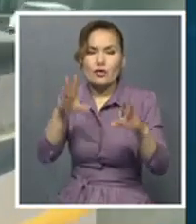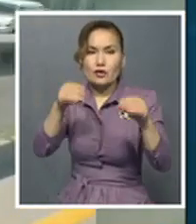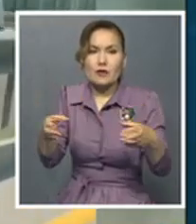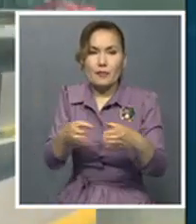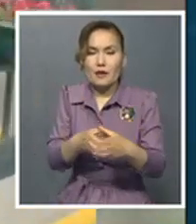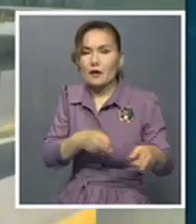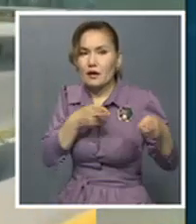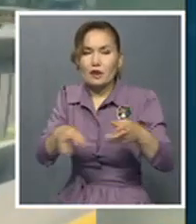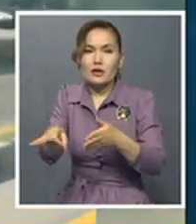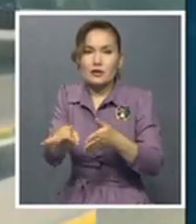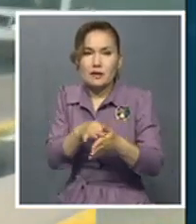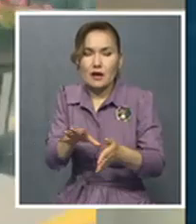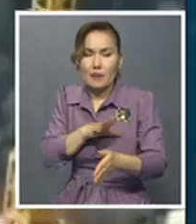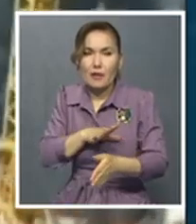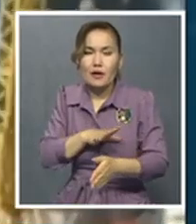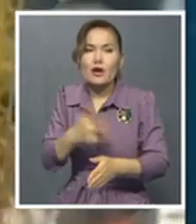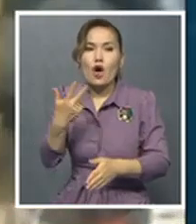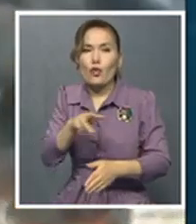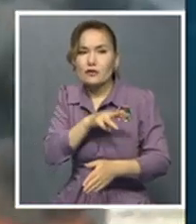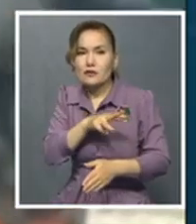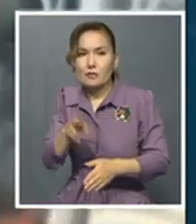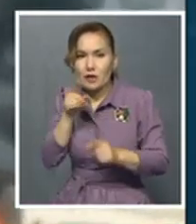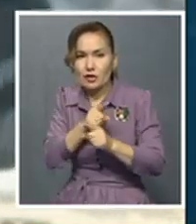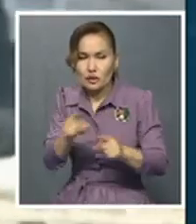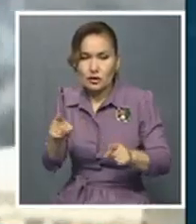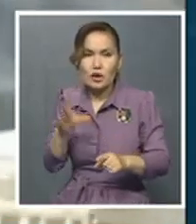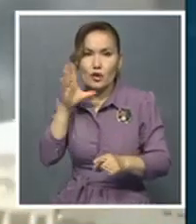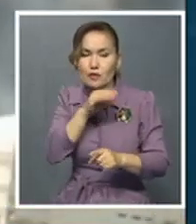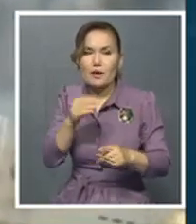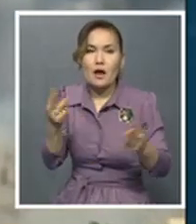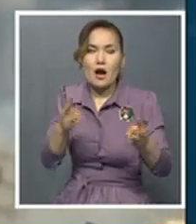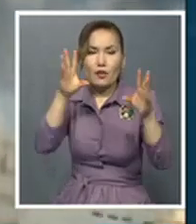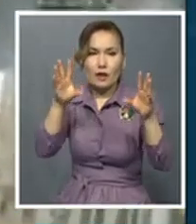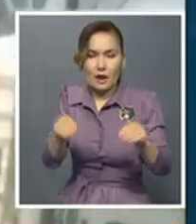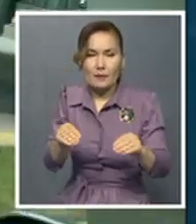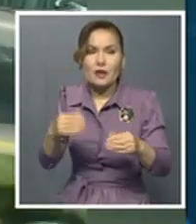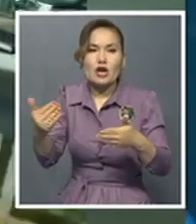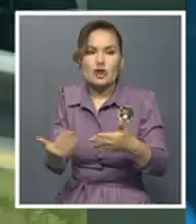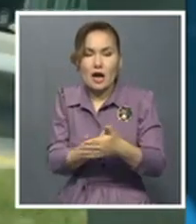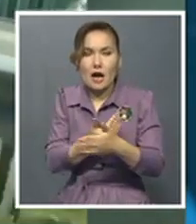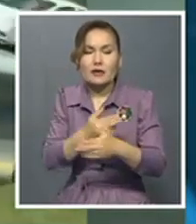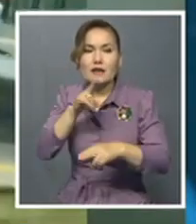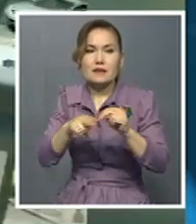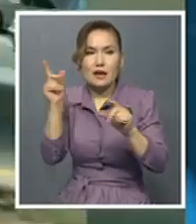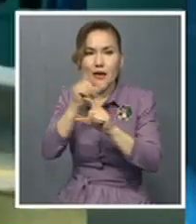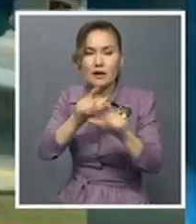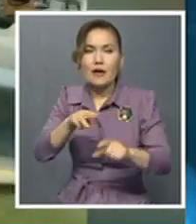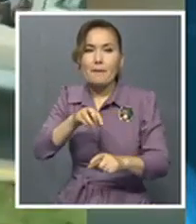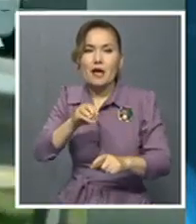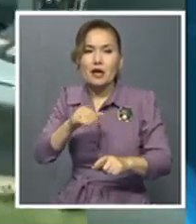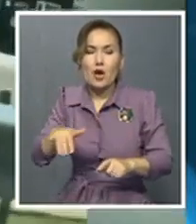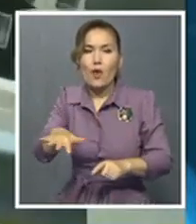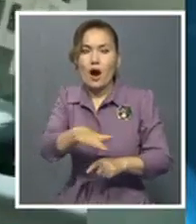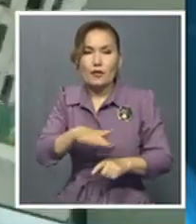осы мекенжайға жетіп, жарты сағатқа жетпей өртті ауыздықтады. Бұл жаңадан салынып жатқан Медеу ауданындағы шығыс